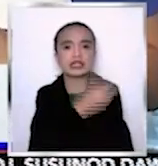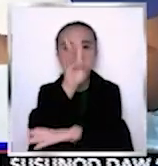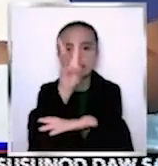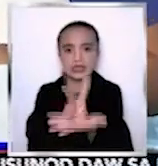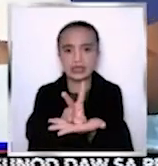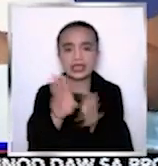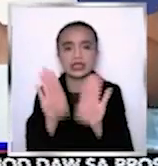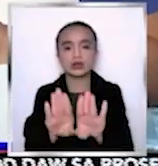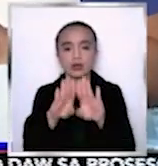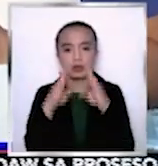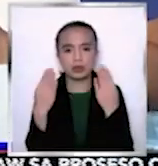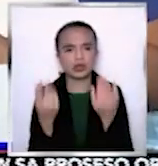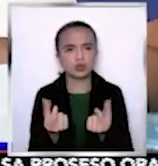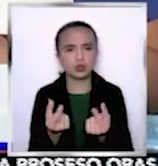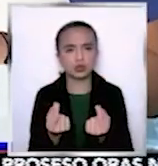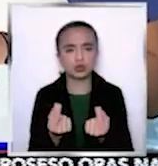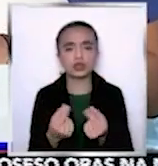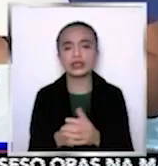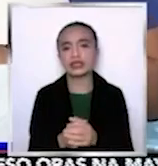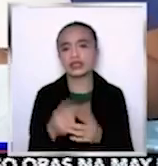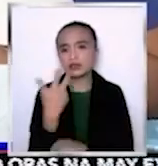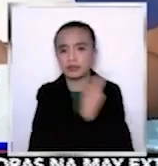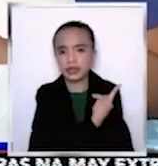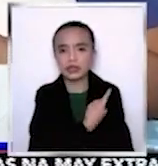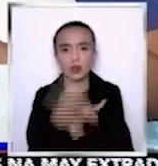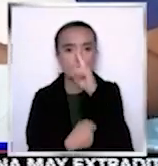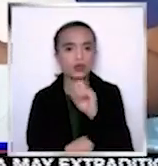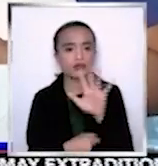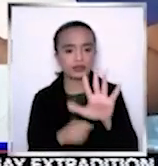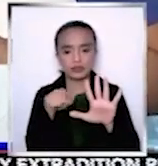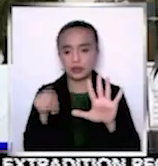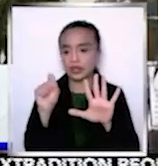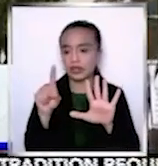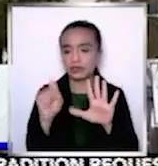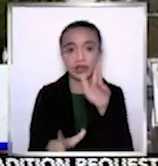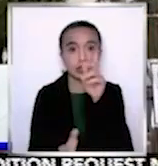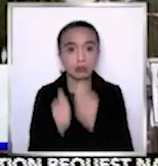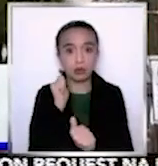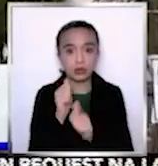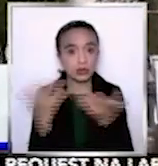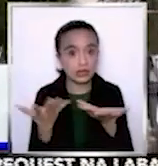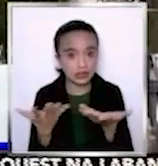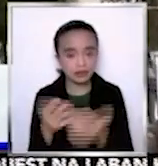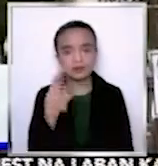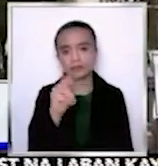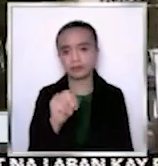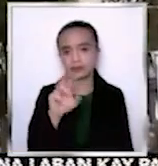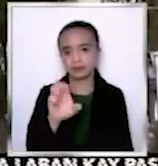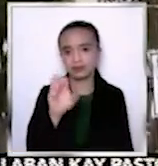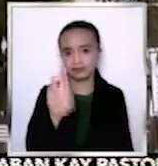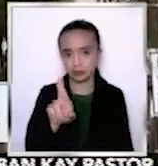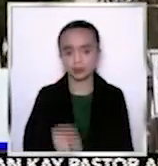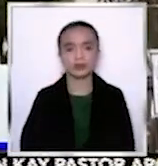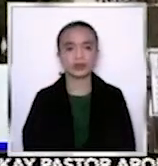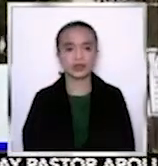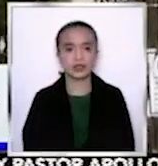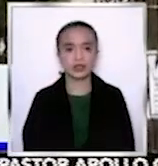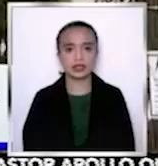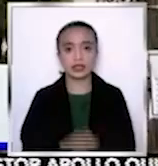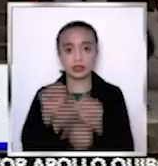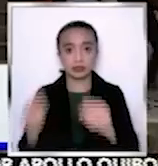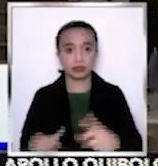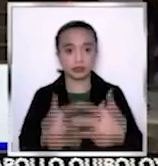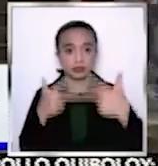bakunahan ang 5 to 11 years old. Karamihan dito nasa NCR. Bukas na ang video conference hearing ukol